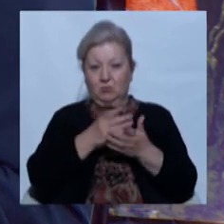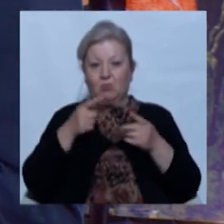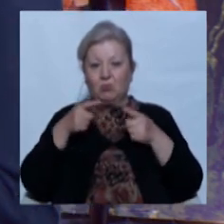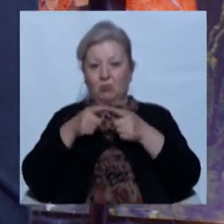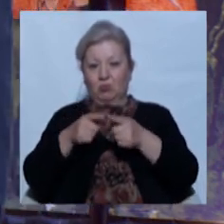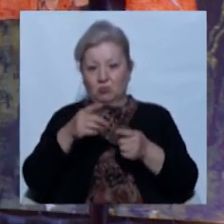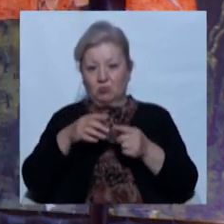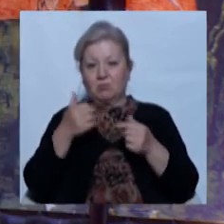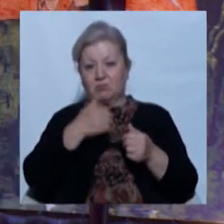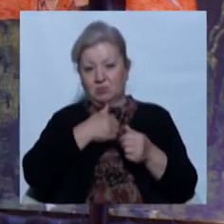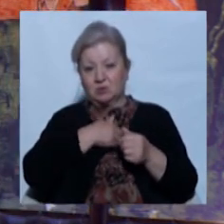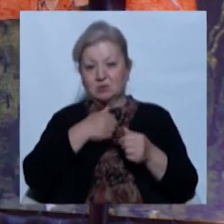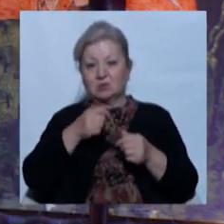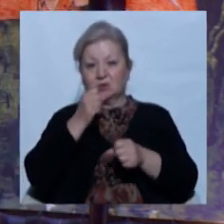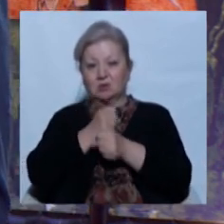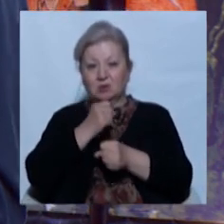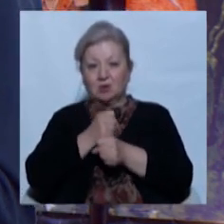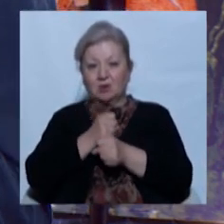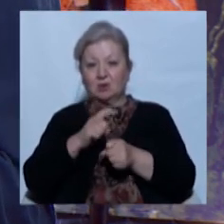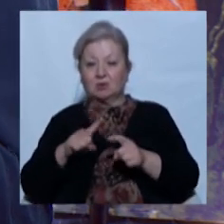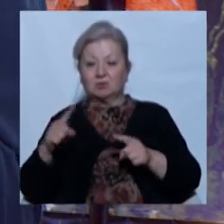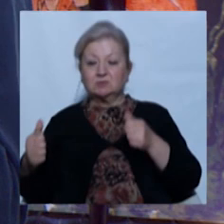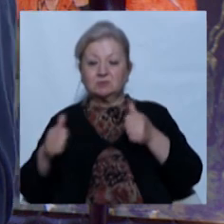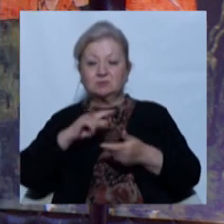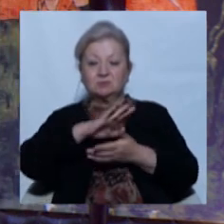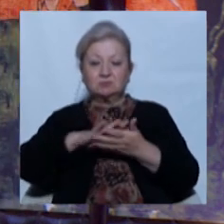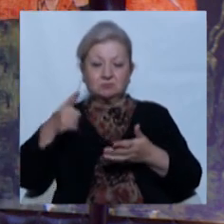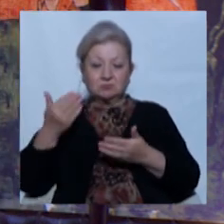რომ ესეთი რაღაცა გააკეთოთ, რომ რაღაცნაირად შევადაროთ ჩვენ გავლილი